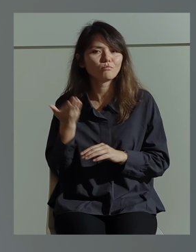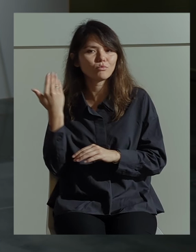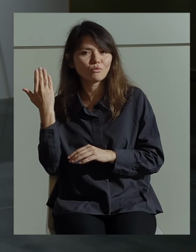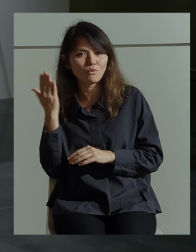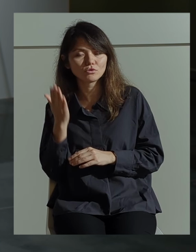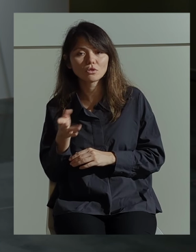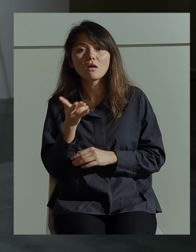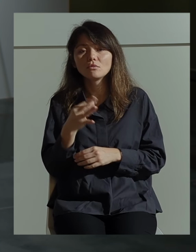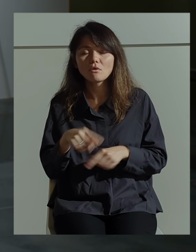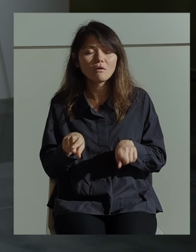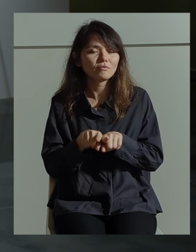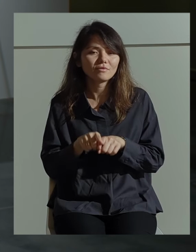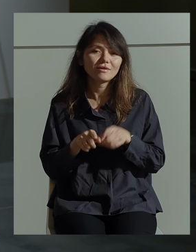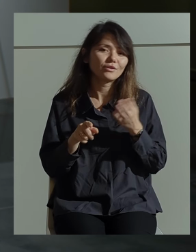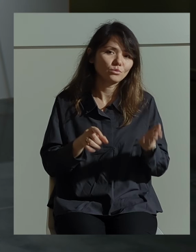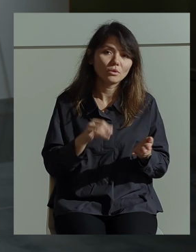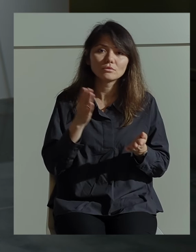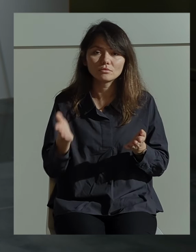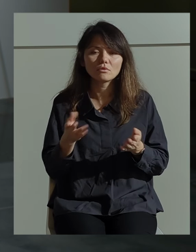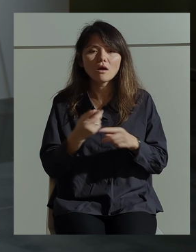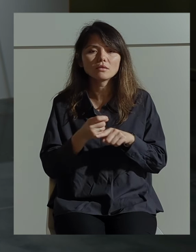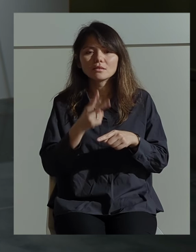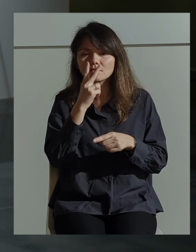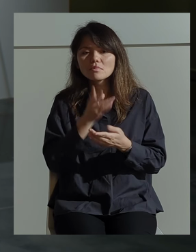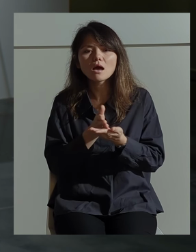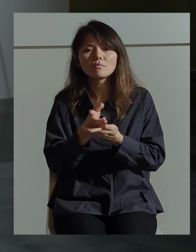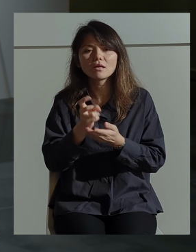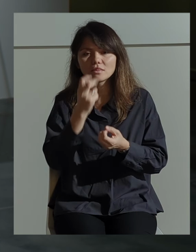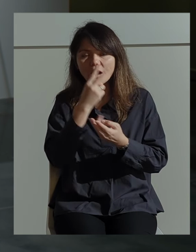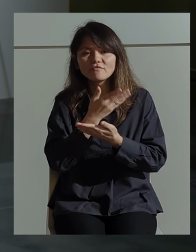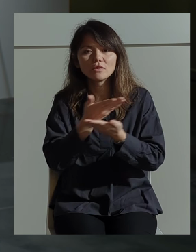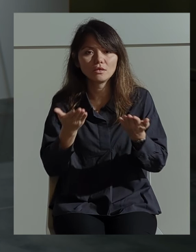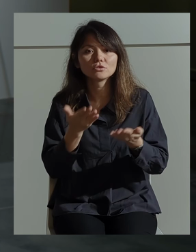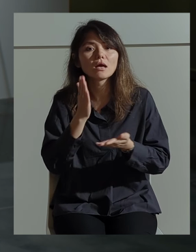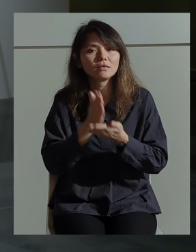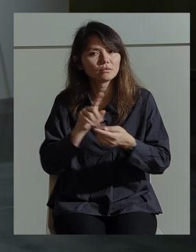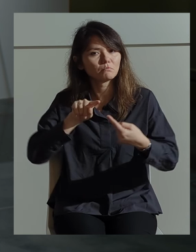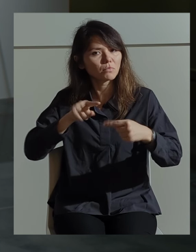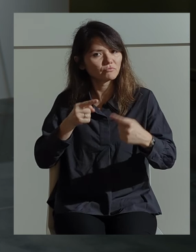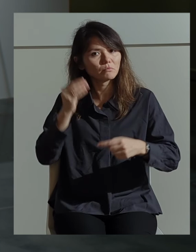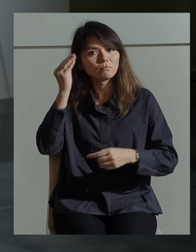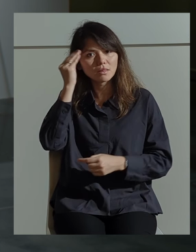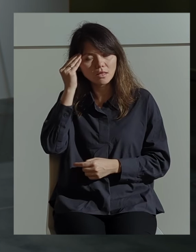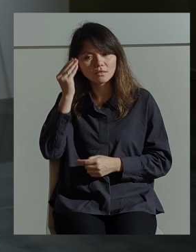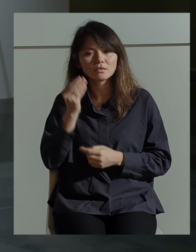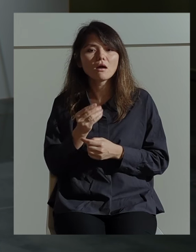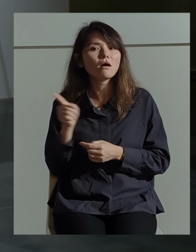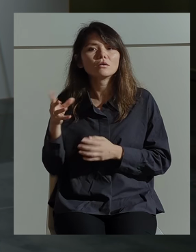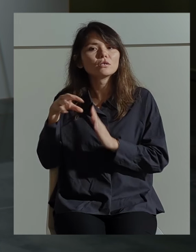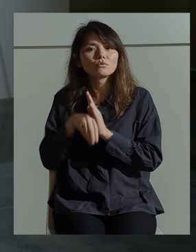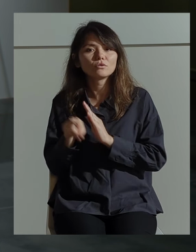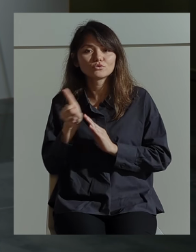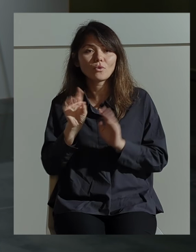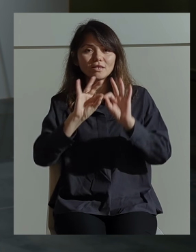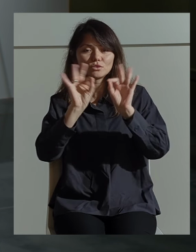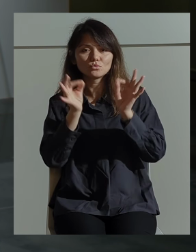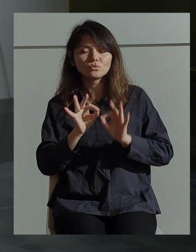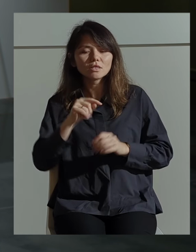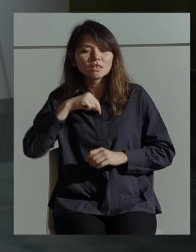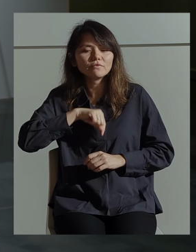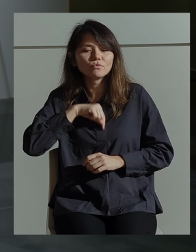общем другой направлены на внешнее А есть противоположное мнение которое заключается в том что искусство льётся